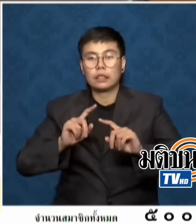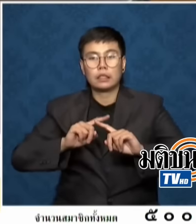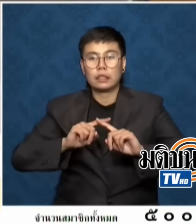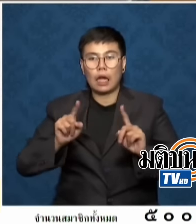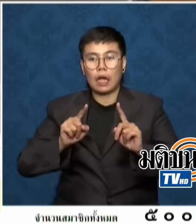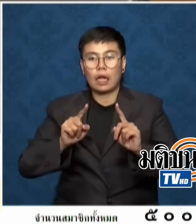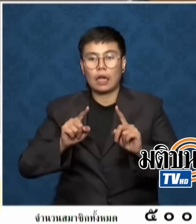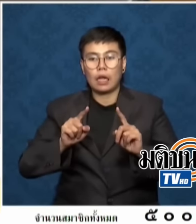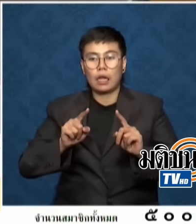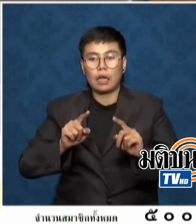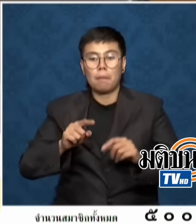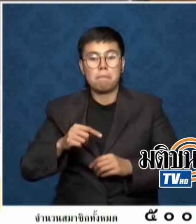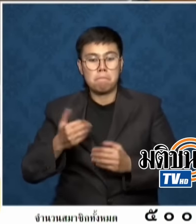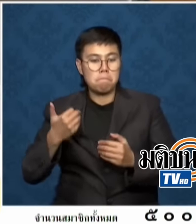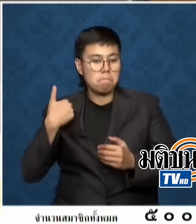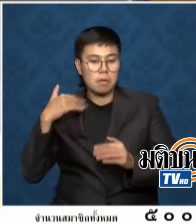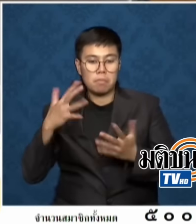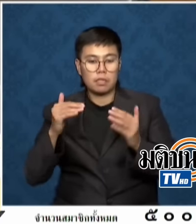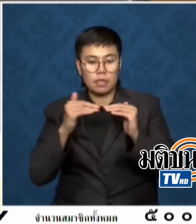ของการเป็นบุพการี